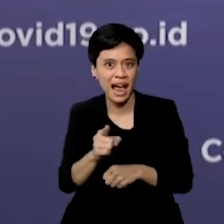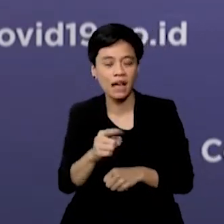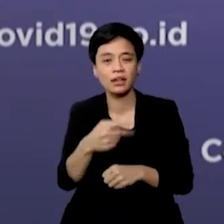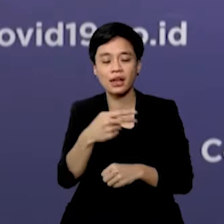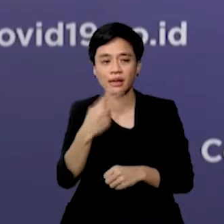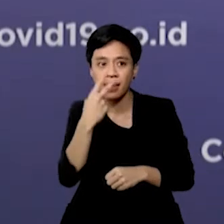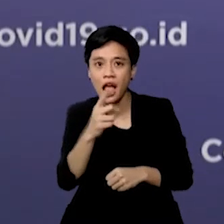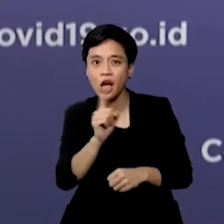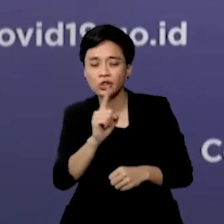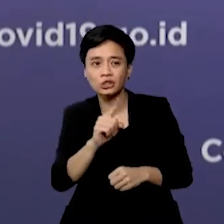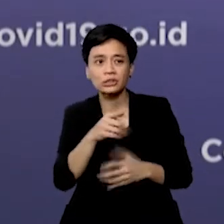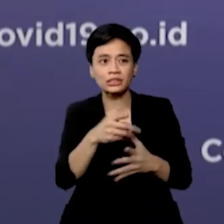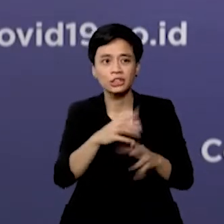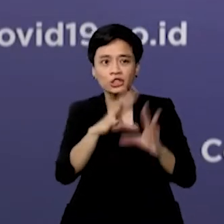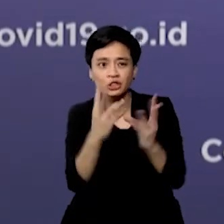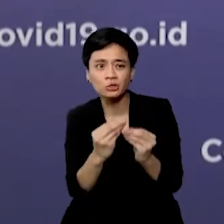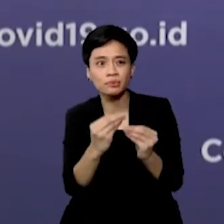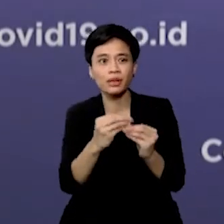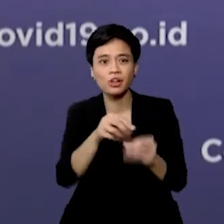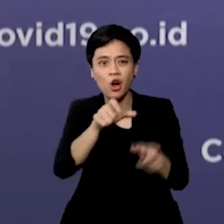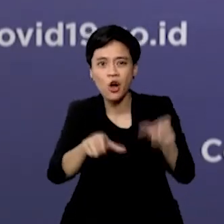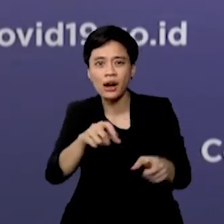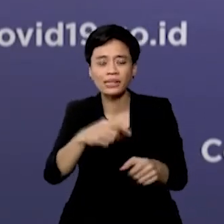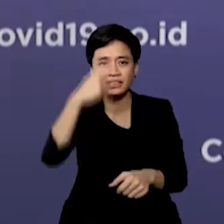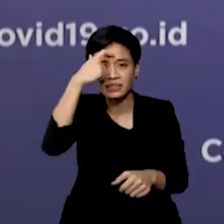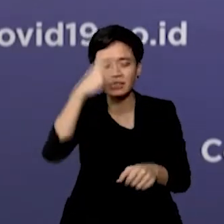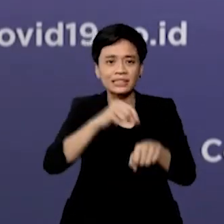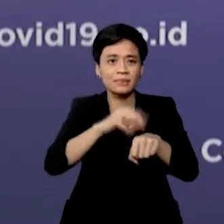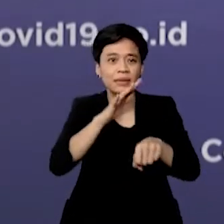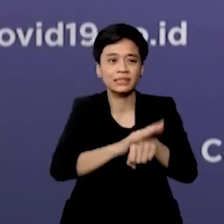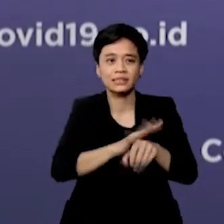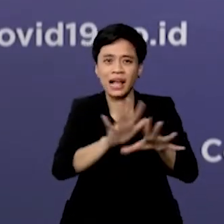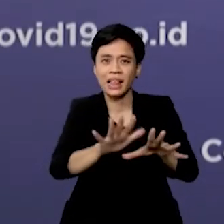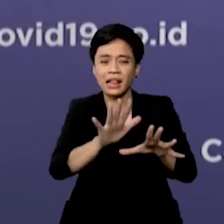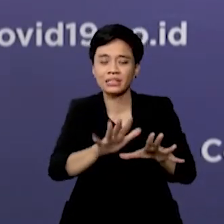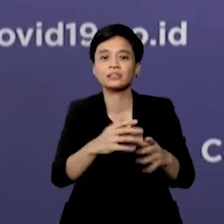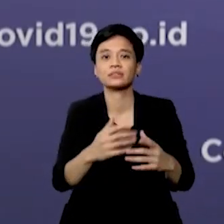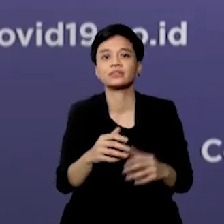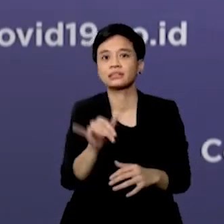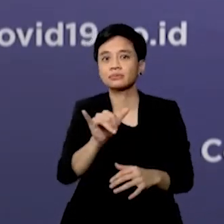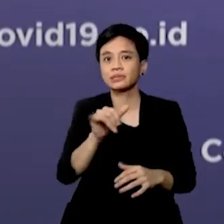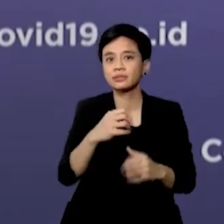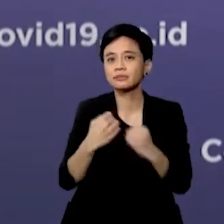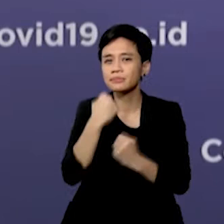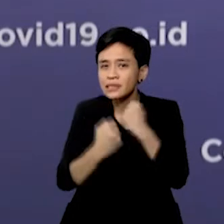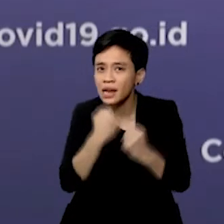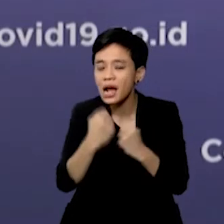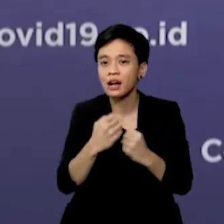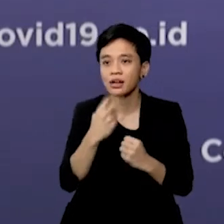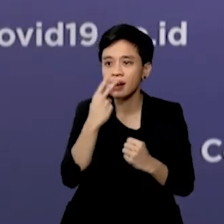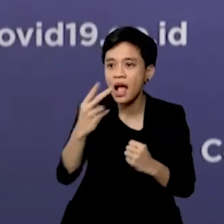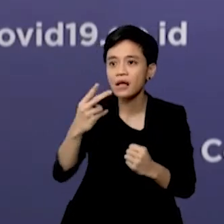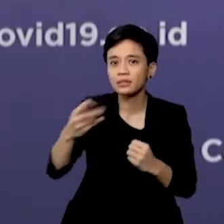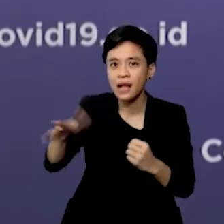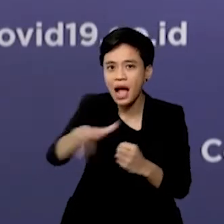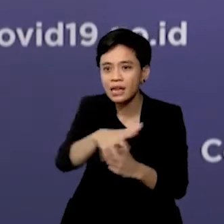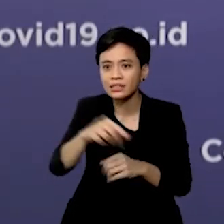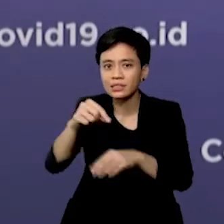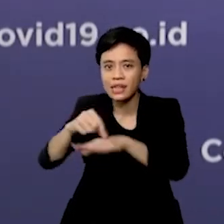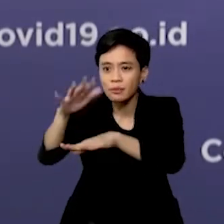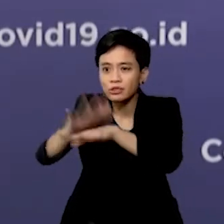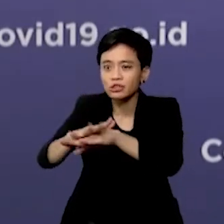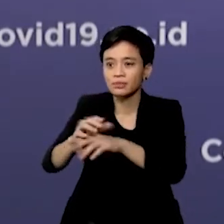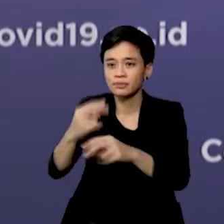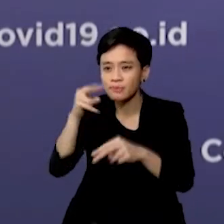kesakitan DBD. Kita harus tetap bergerak, memantau nyamuk baik secara mandiri, bersama-sama, maupun bekerja sama